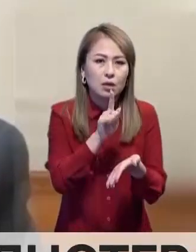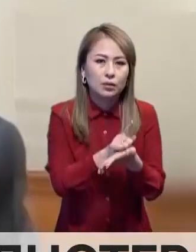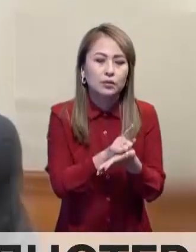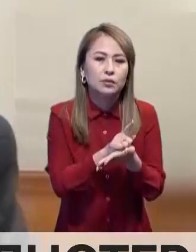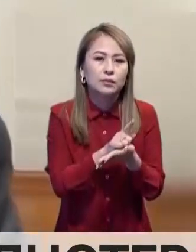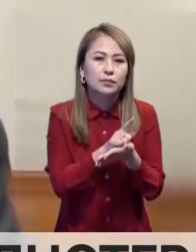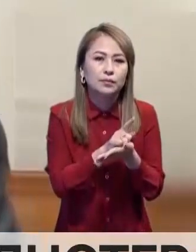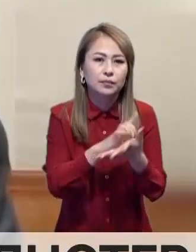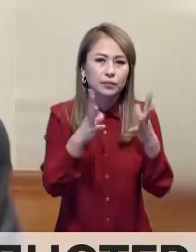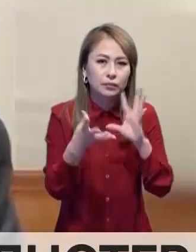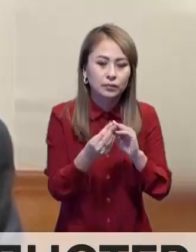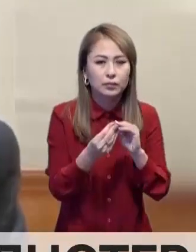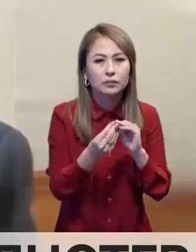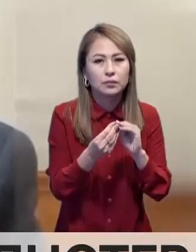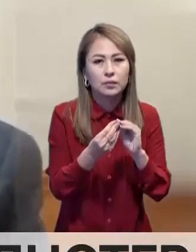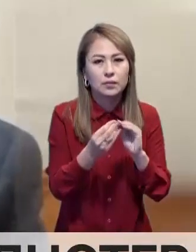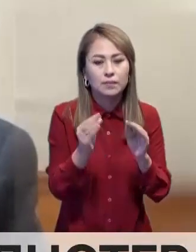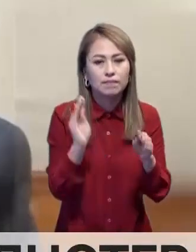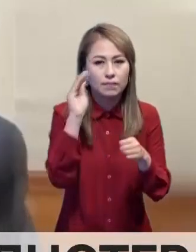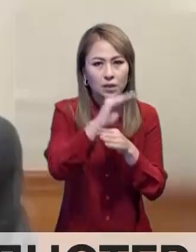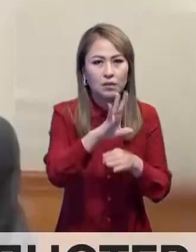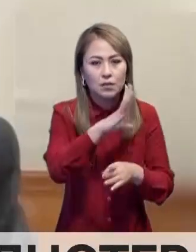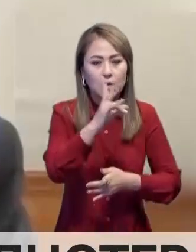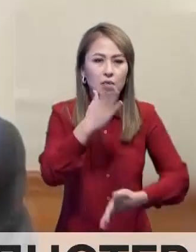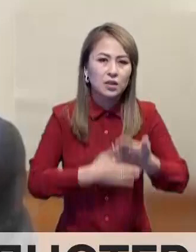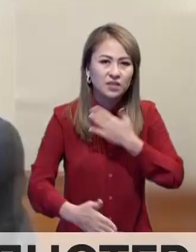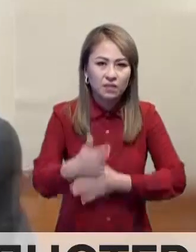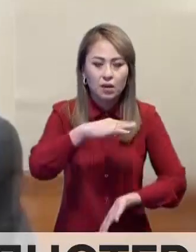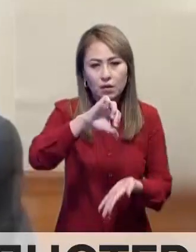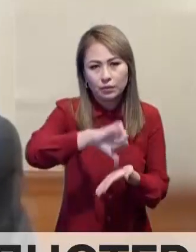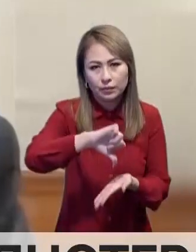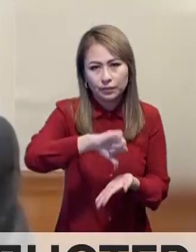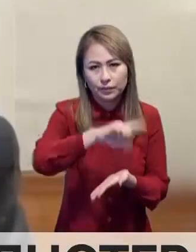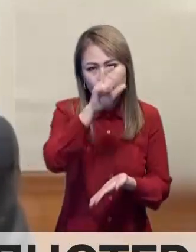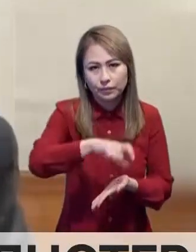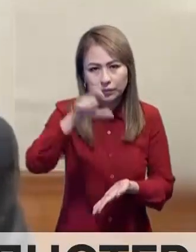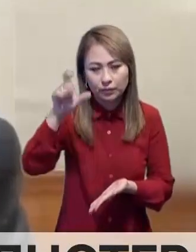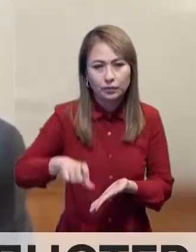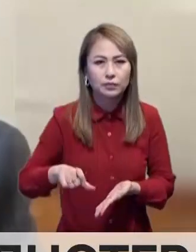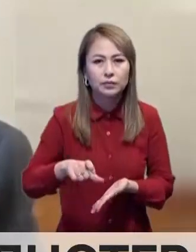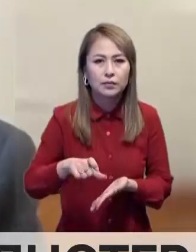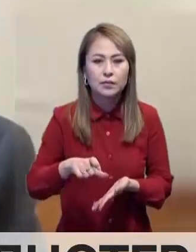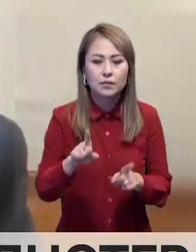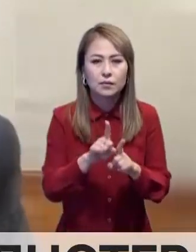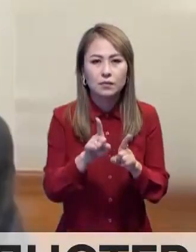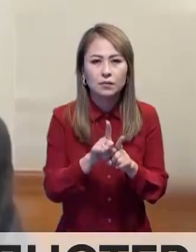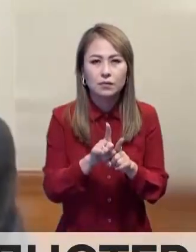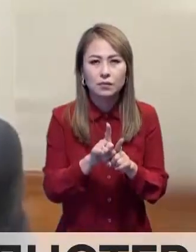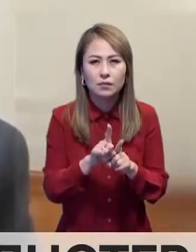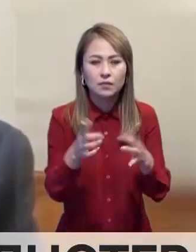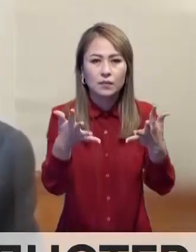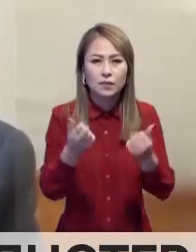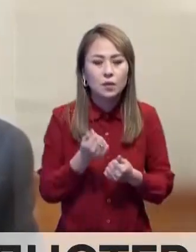кодексінде түзетулер енгізілді. Мүгедектігі бар тұлғалардың зейнетақысын